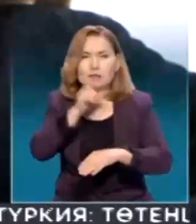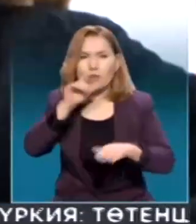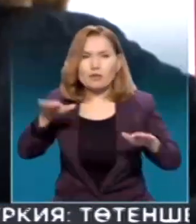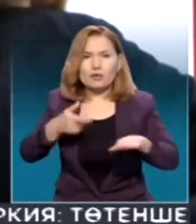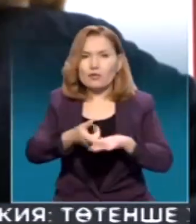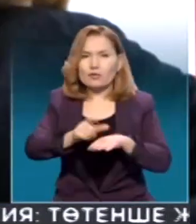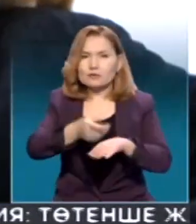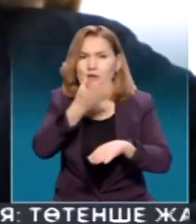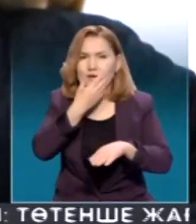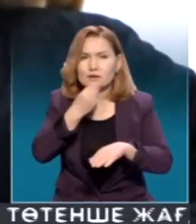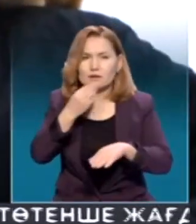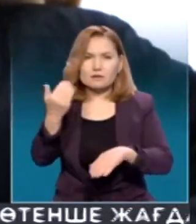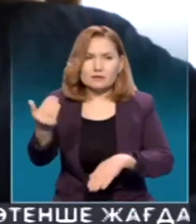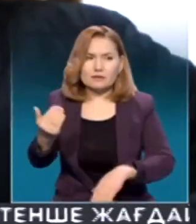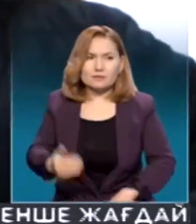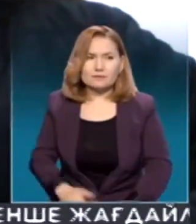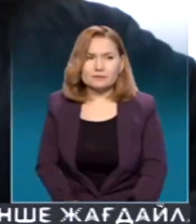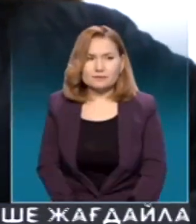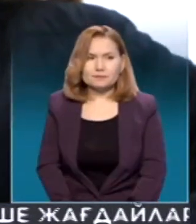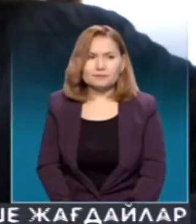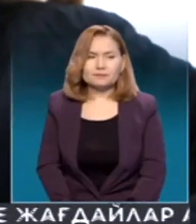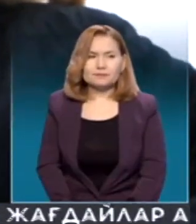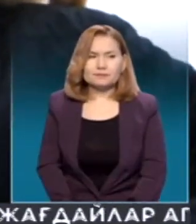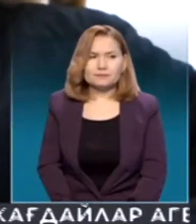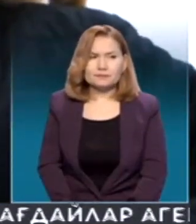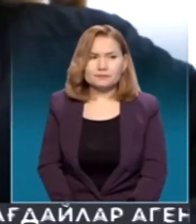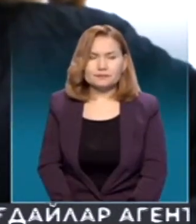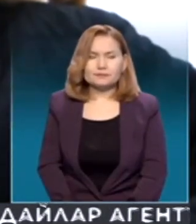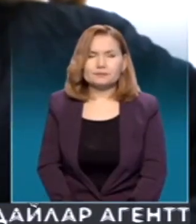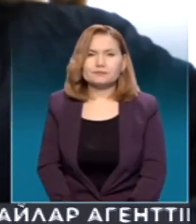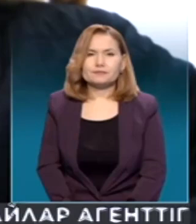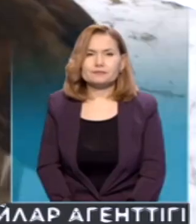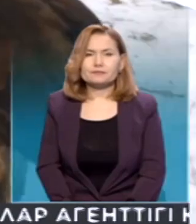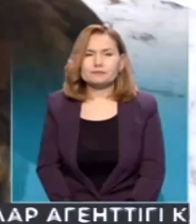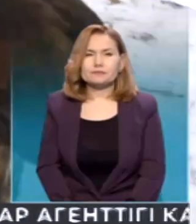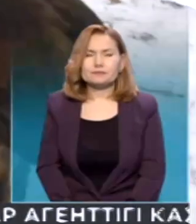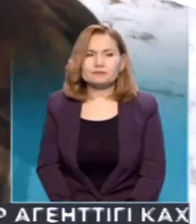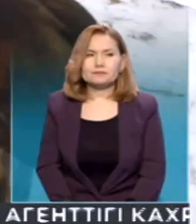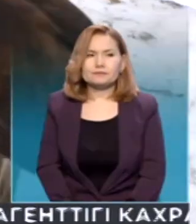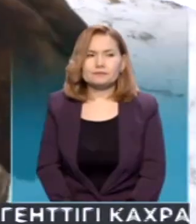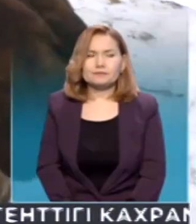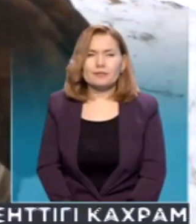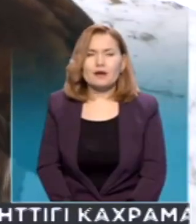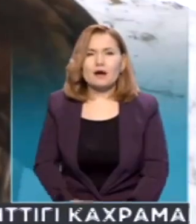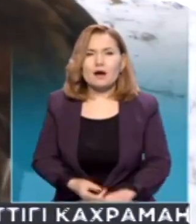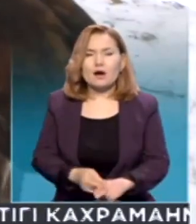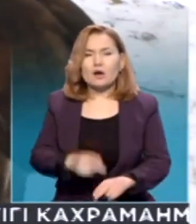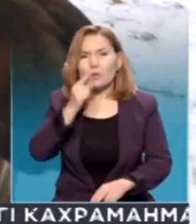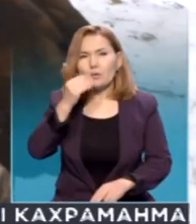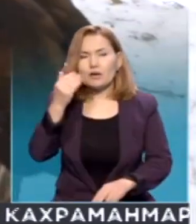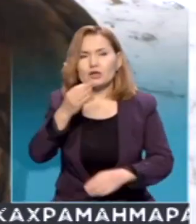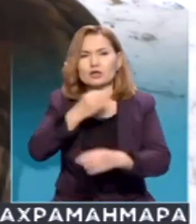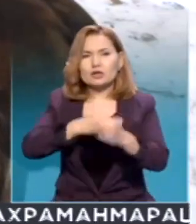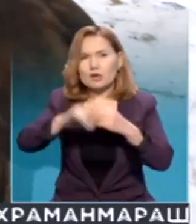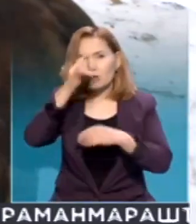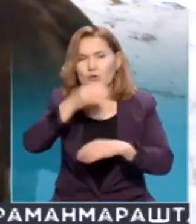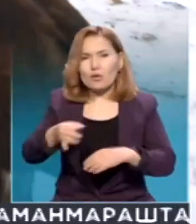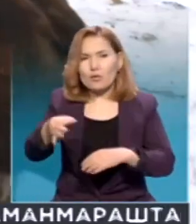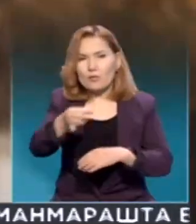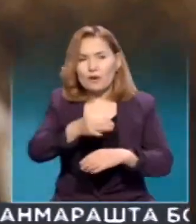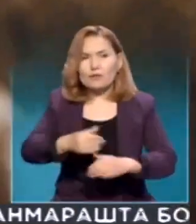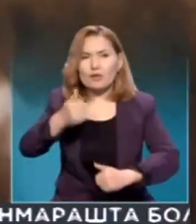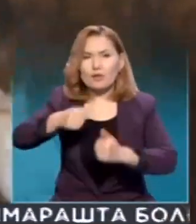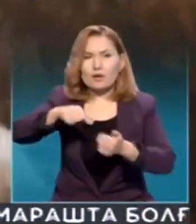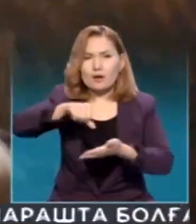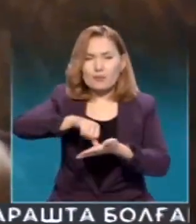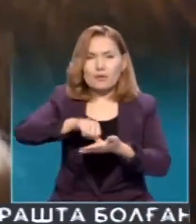Ой, Айткурман Кайдарулы Шығыс Қазақстан облыс атынан сайысқа